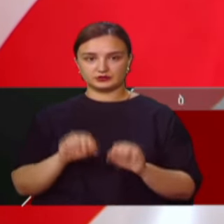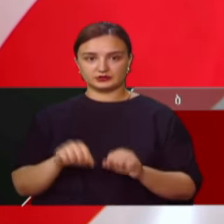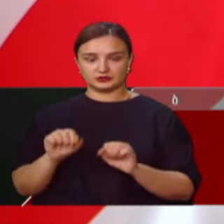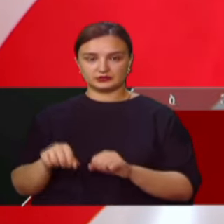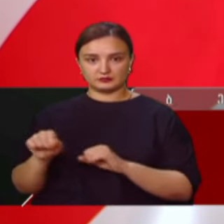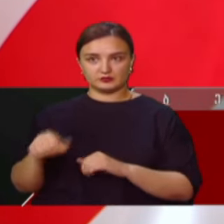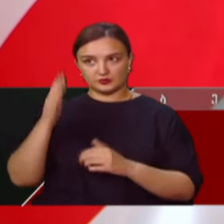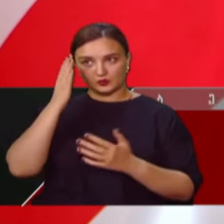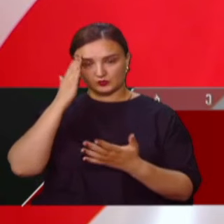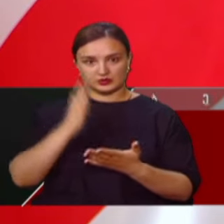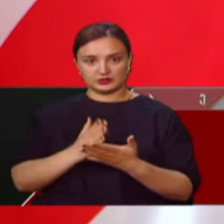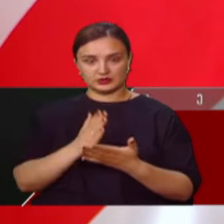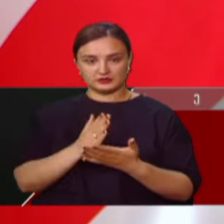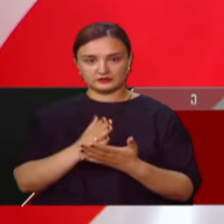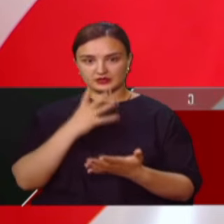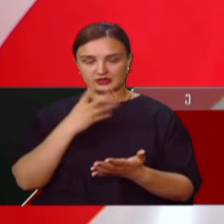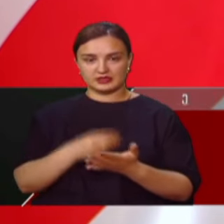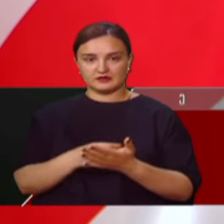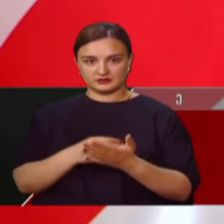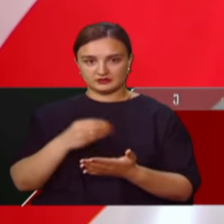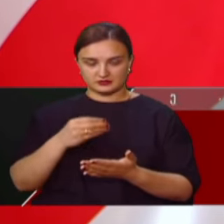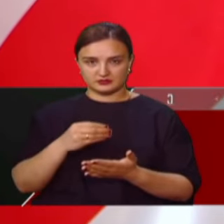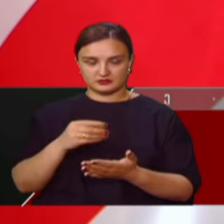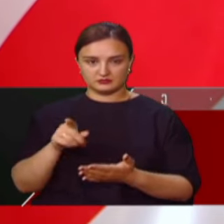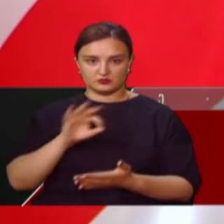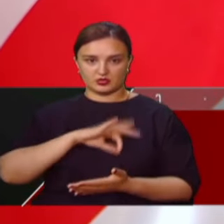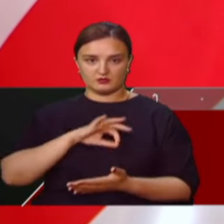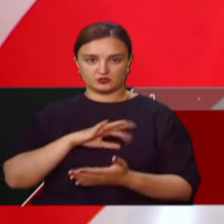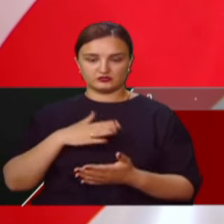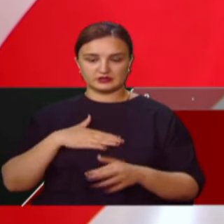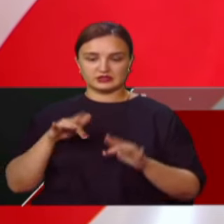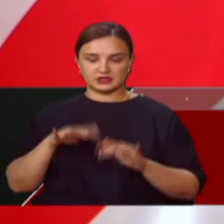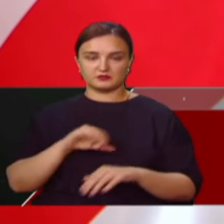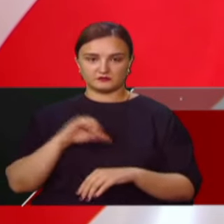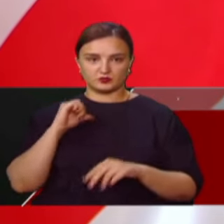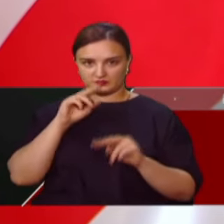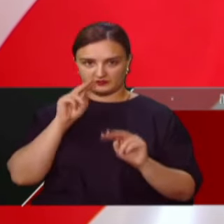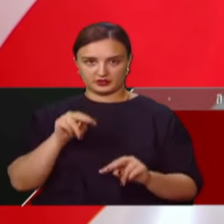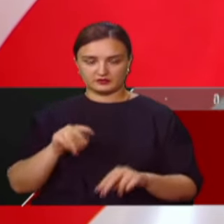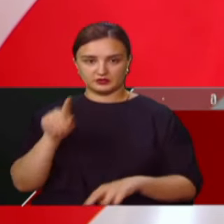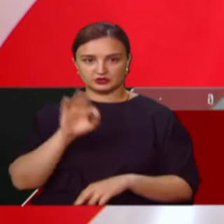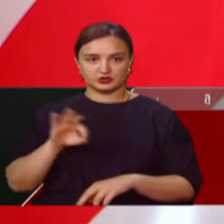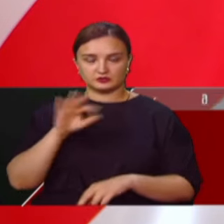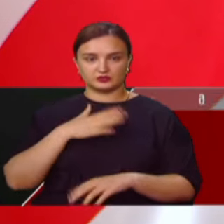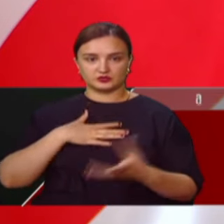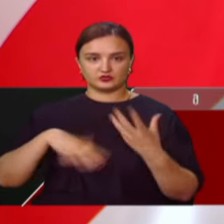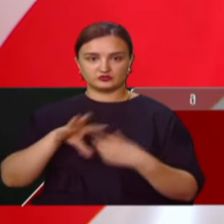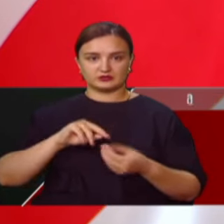შესაძლებლობა და უნარი აქვს თავის პარტიას და თავის ელექტორალურ ამოცანებს მოახმარო. ჩვენ საქმეს როგორღაც მივხედავთ. რა შეეხება ჩვენ